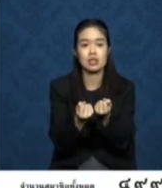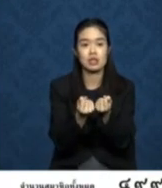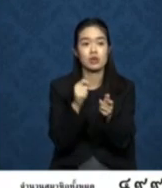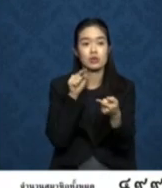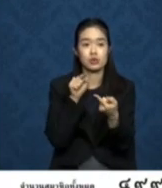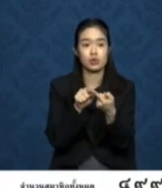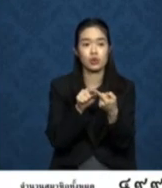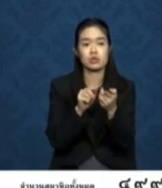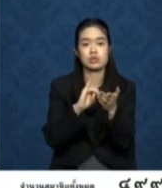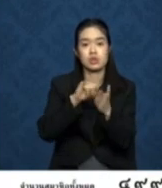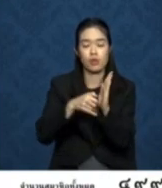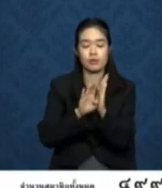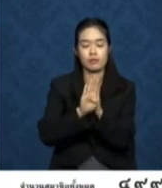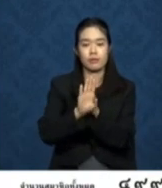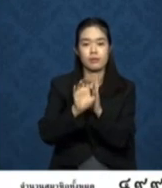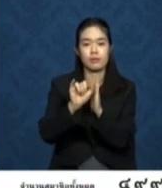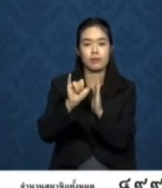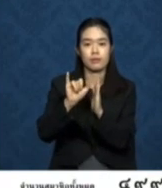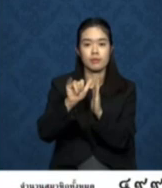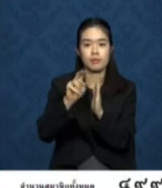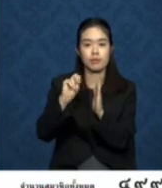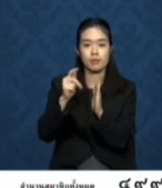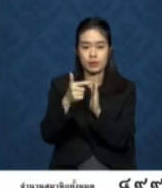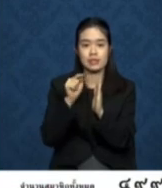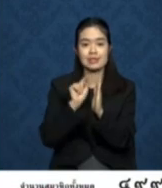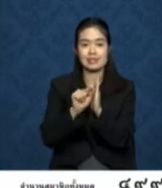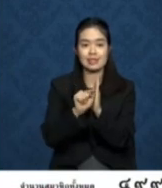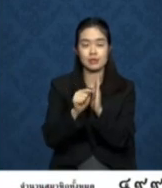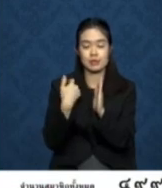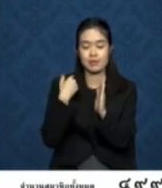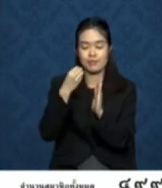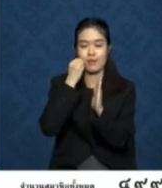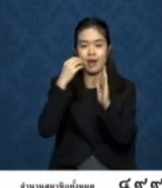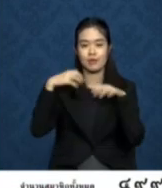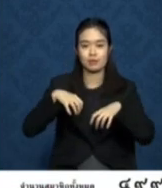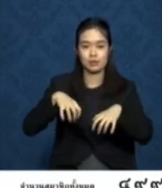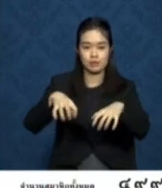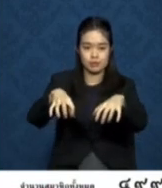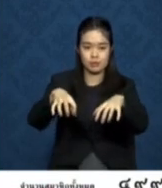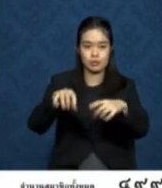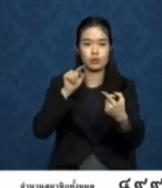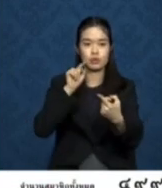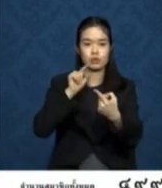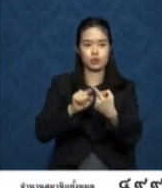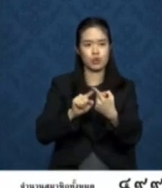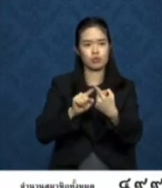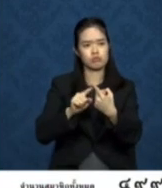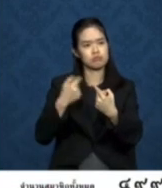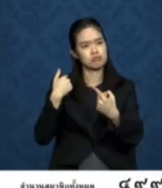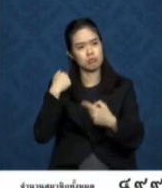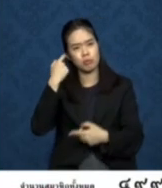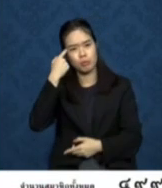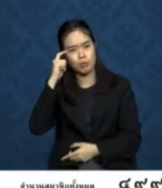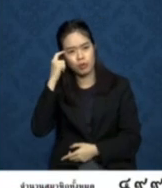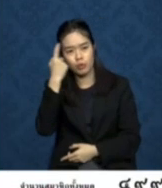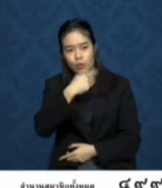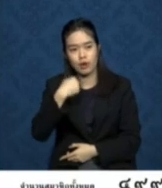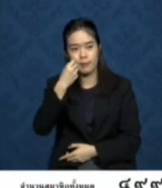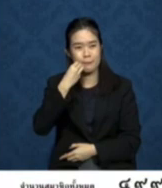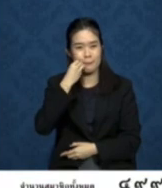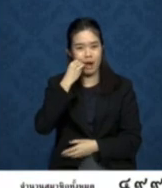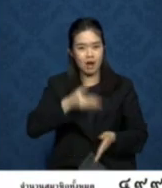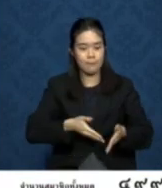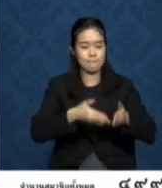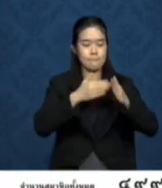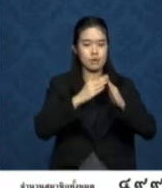สของจงหวดบึงการครัแต่ในพื้ที่รอนโลาสกลบมีพลละเลือนและกลกำลงตดอาวุไม่ทราบฝ่ายมาสรางถฐ